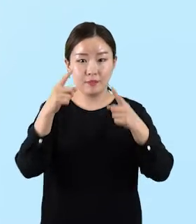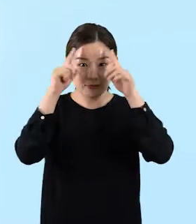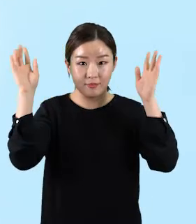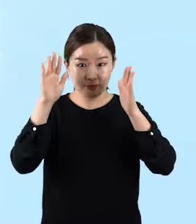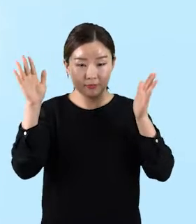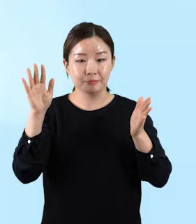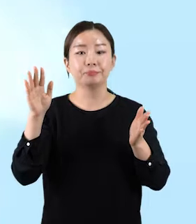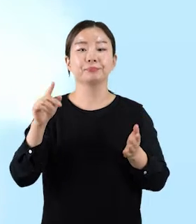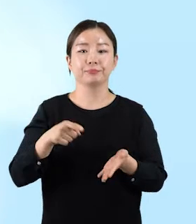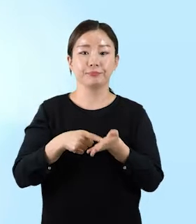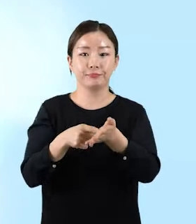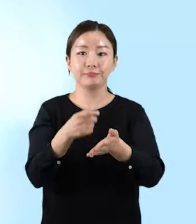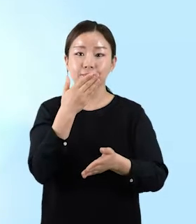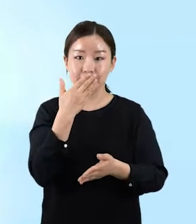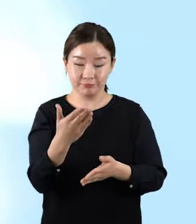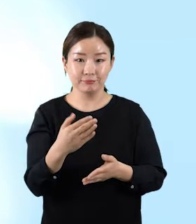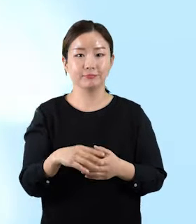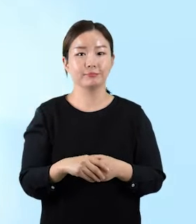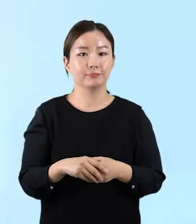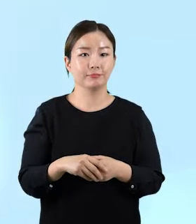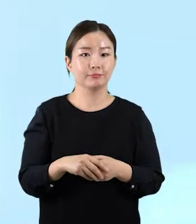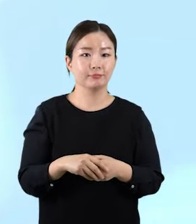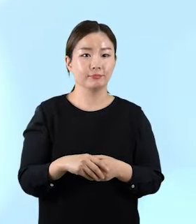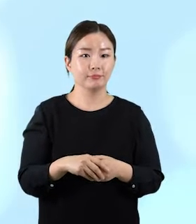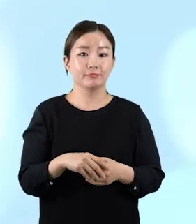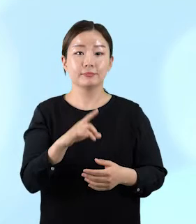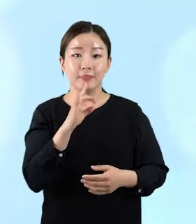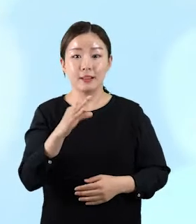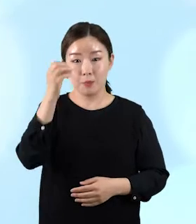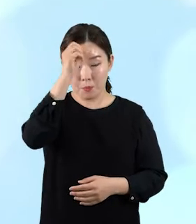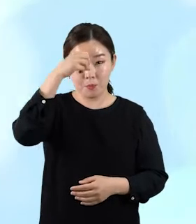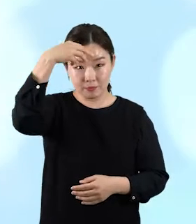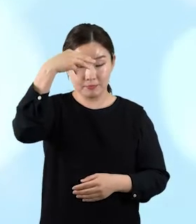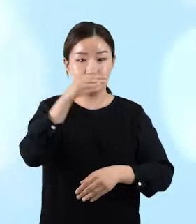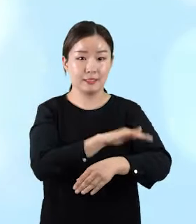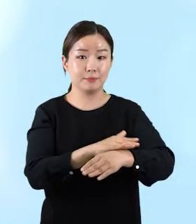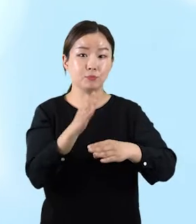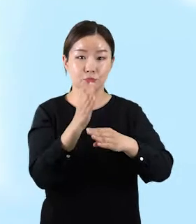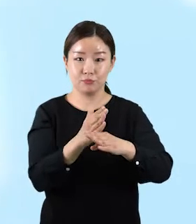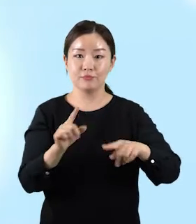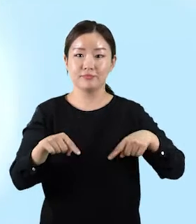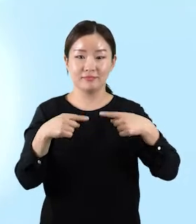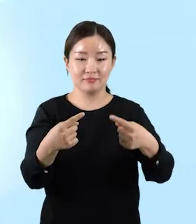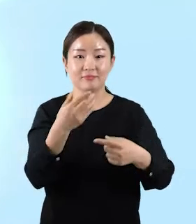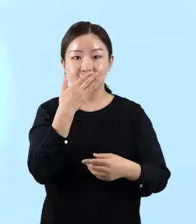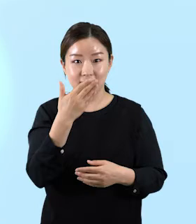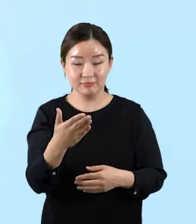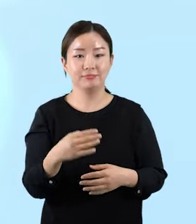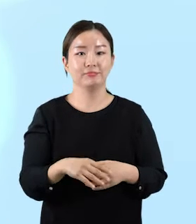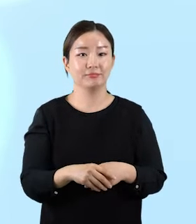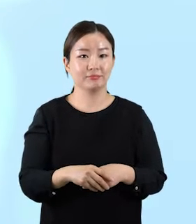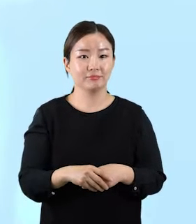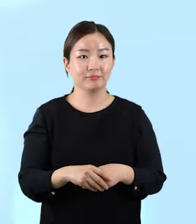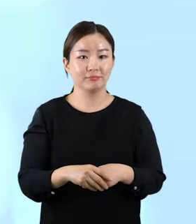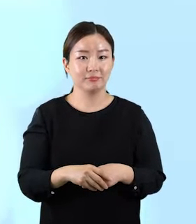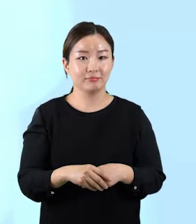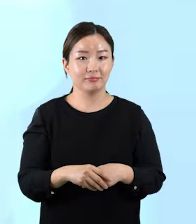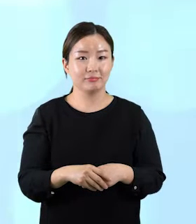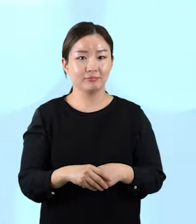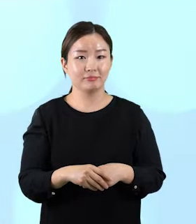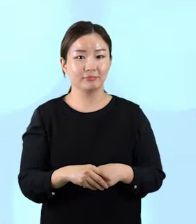전공과 재학생에 한해 신청이 가능합니다. 단 고등학교 3학년의 경우 실습 가능 시점부터 참여가